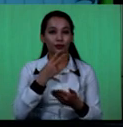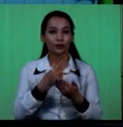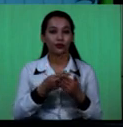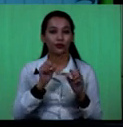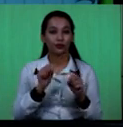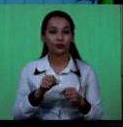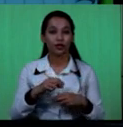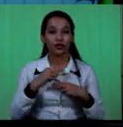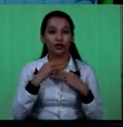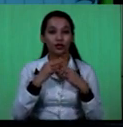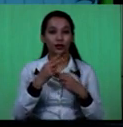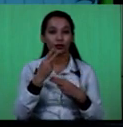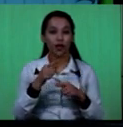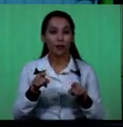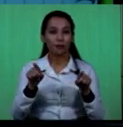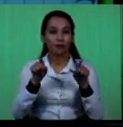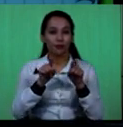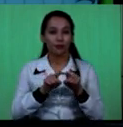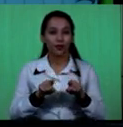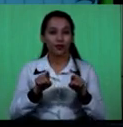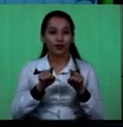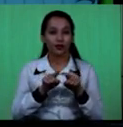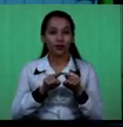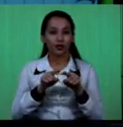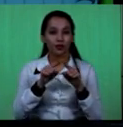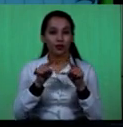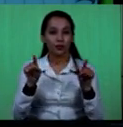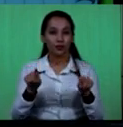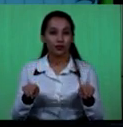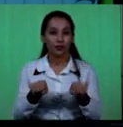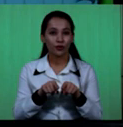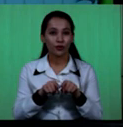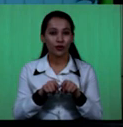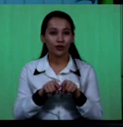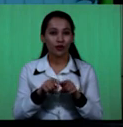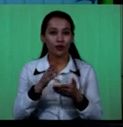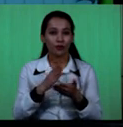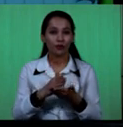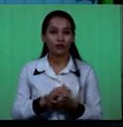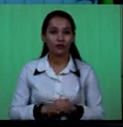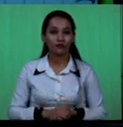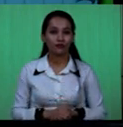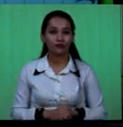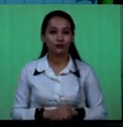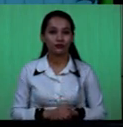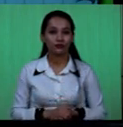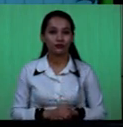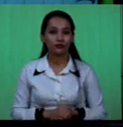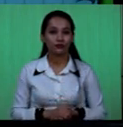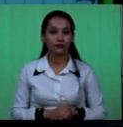E'tibor berib kuzatingchi, ularning qaysi ikkitasi bir xil.